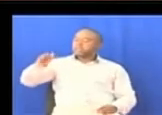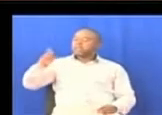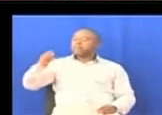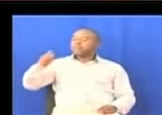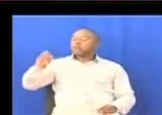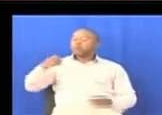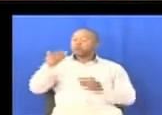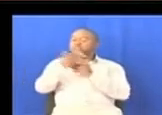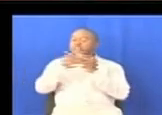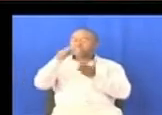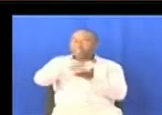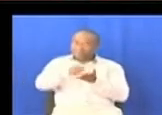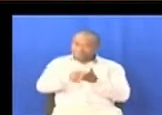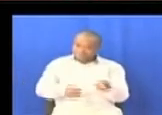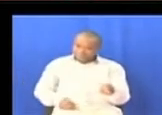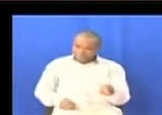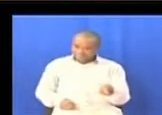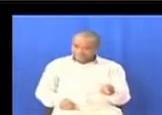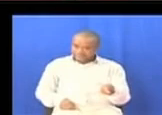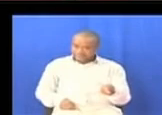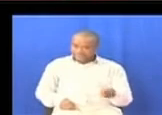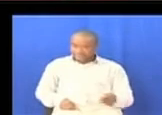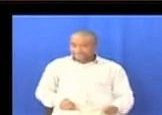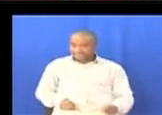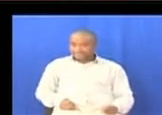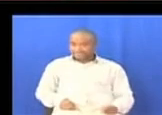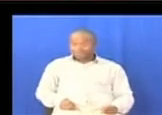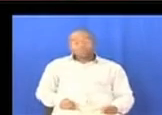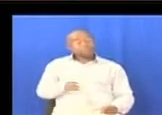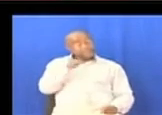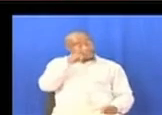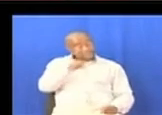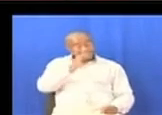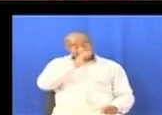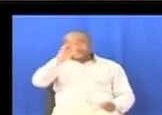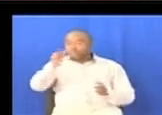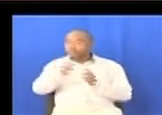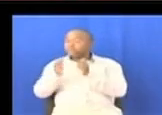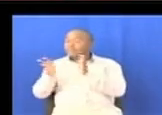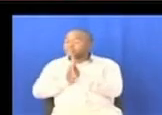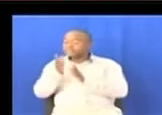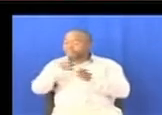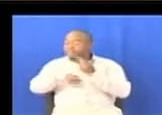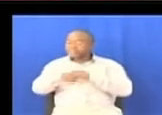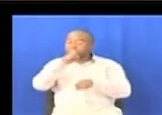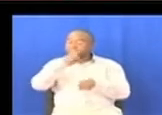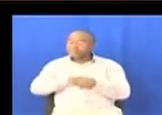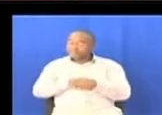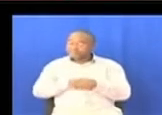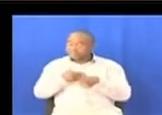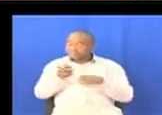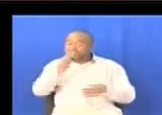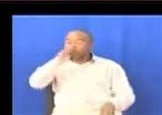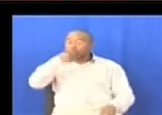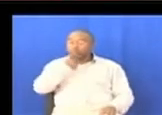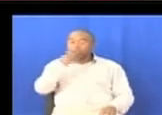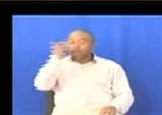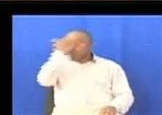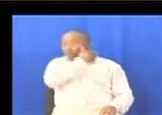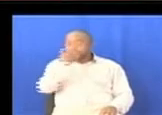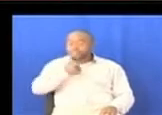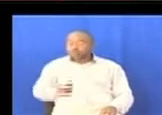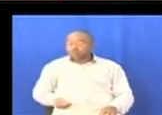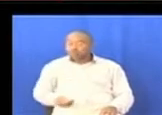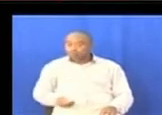Mheshimiwa Spika, janga hili limeangukia katika kipindi cha Kwaresma. Wakristo tukiwa